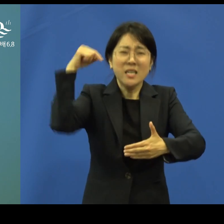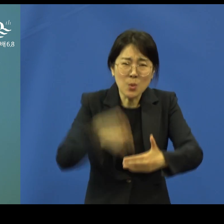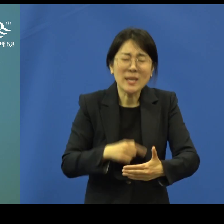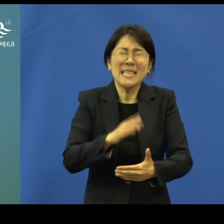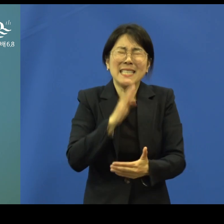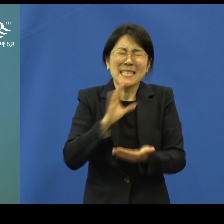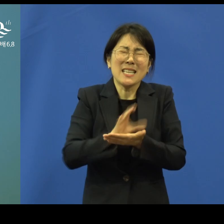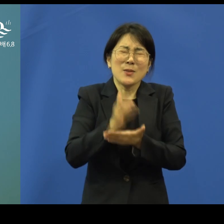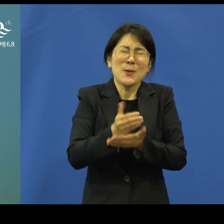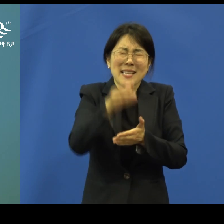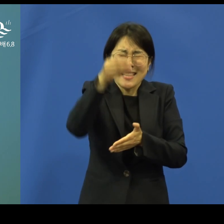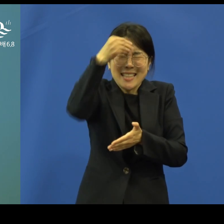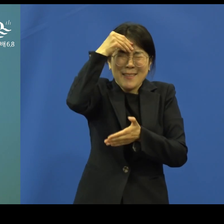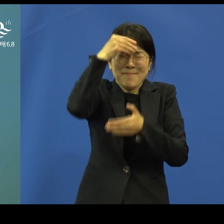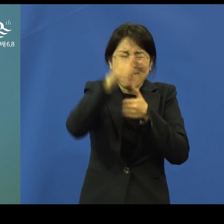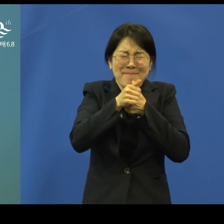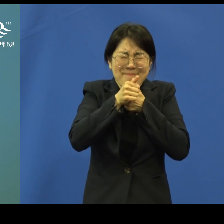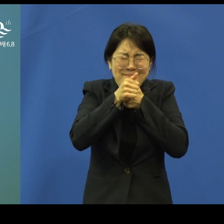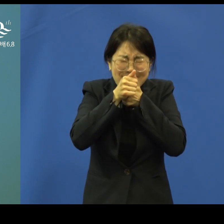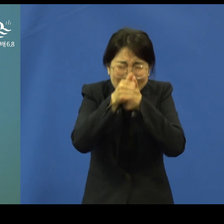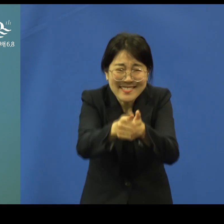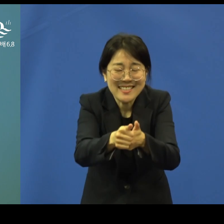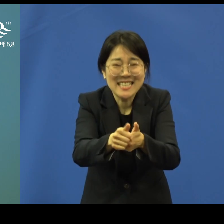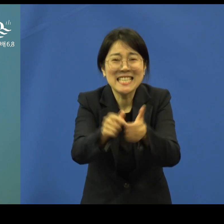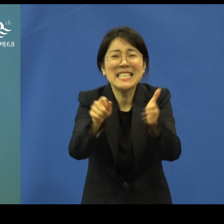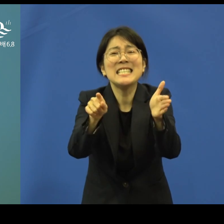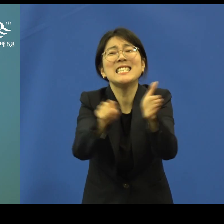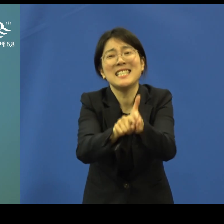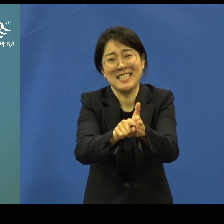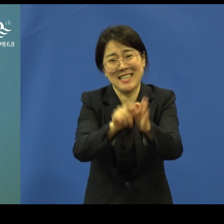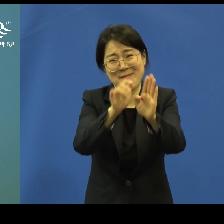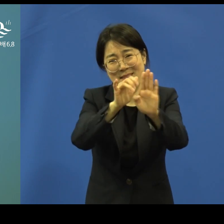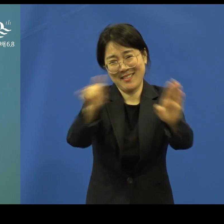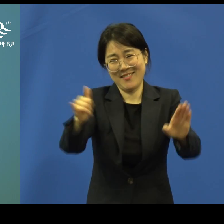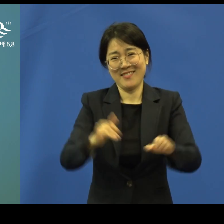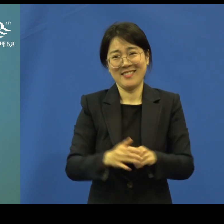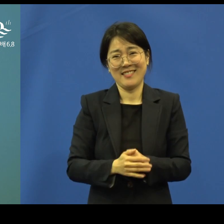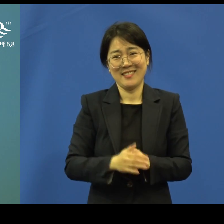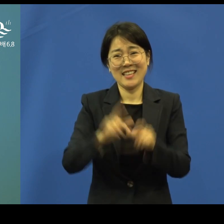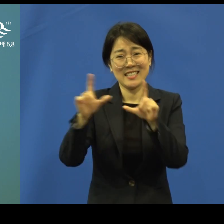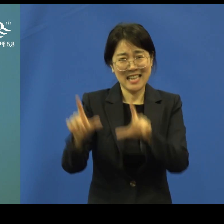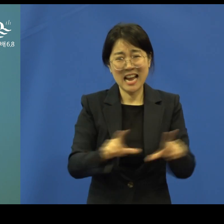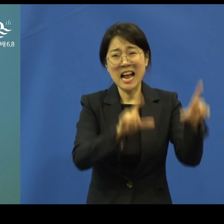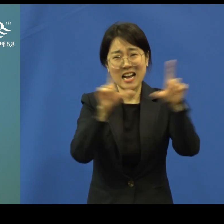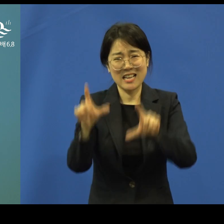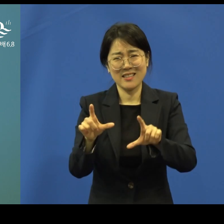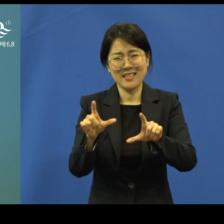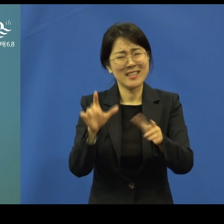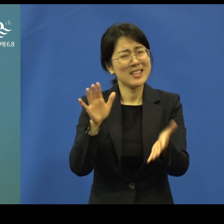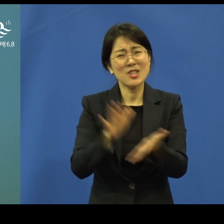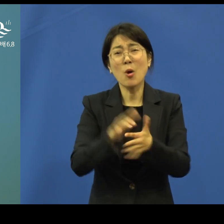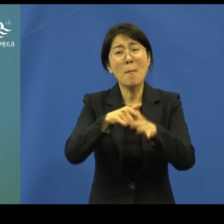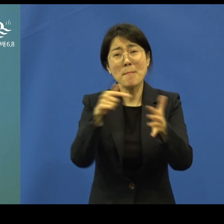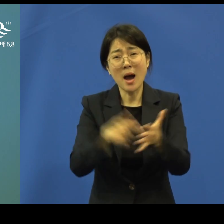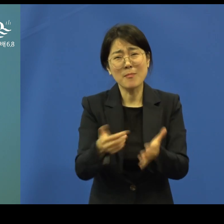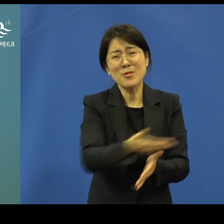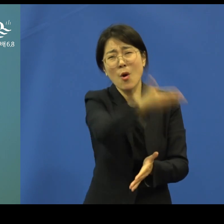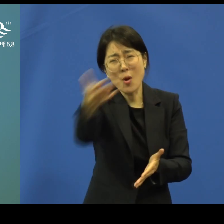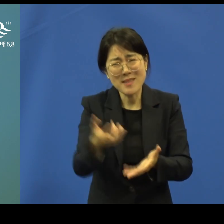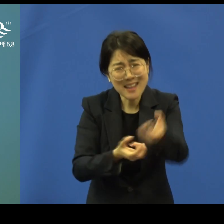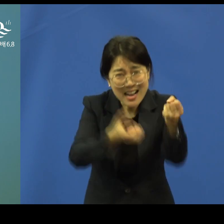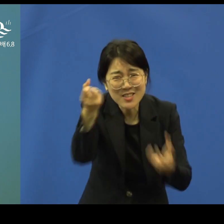그리스도를 따라 살아가는 신실한 주의 백성들로 살아가고자 하는 열망이 여러분들